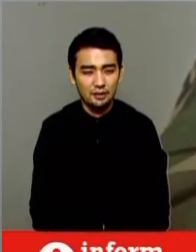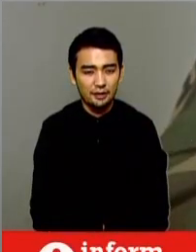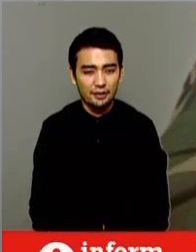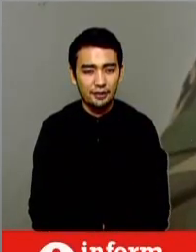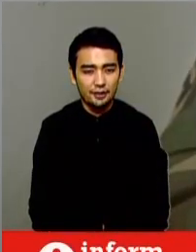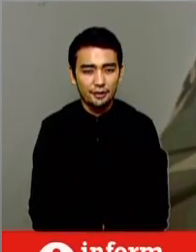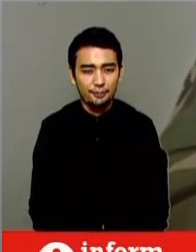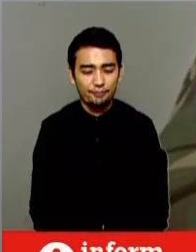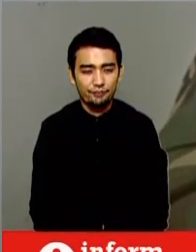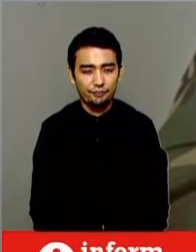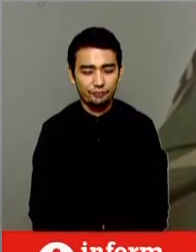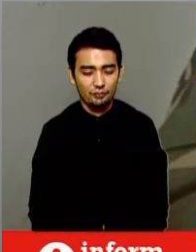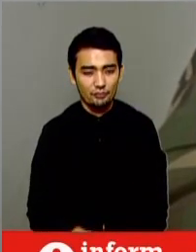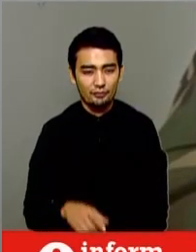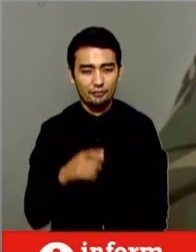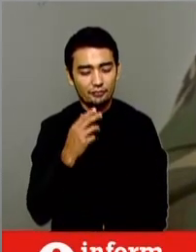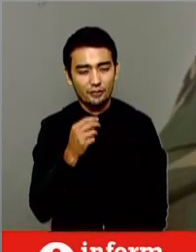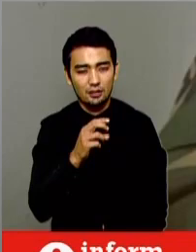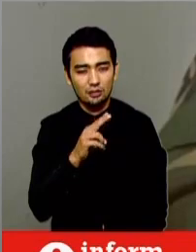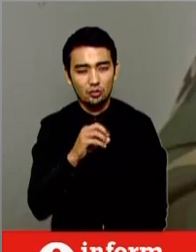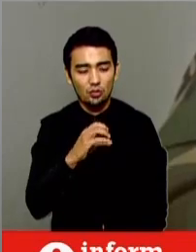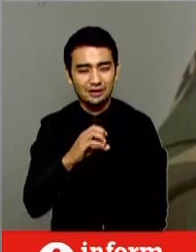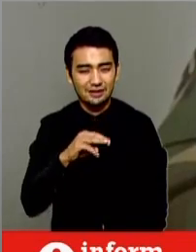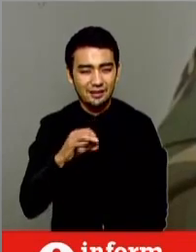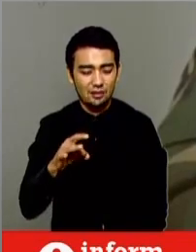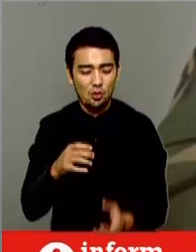Сонымен қатар шілде айында Доскар компаниясы